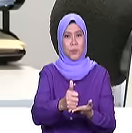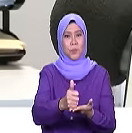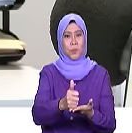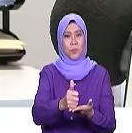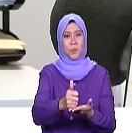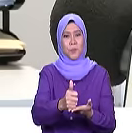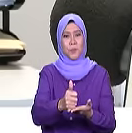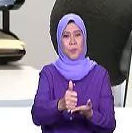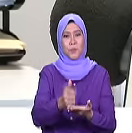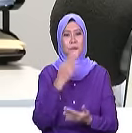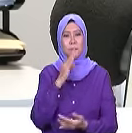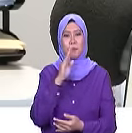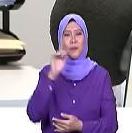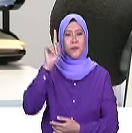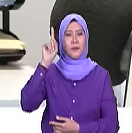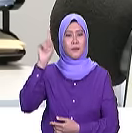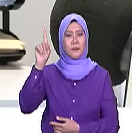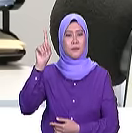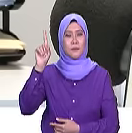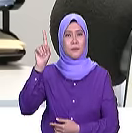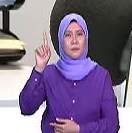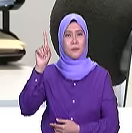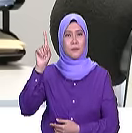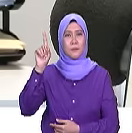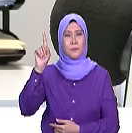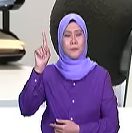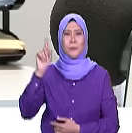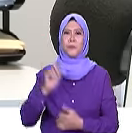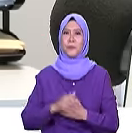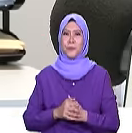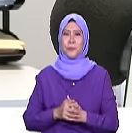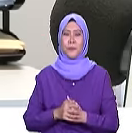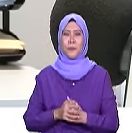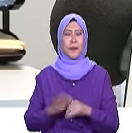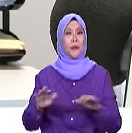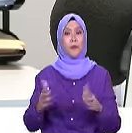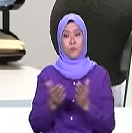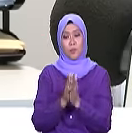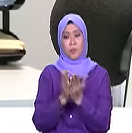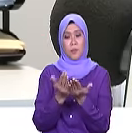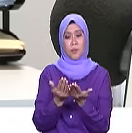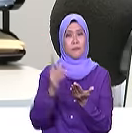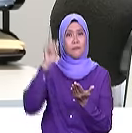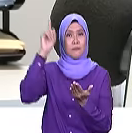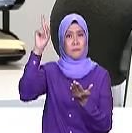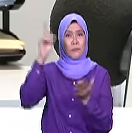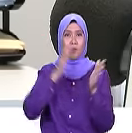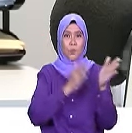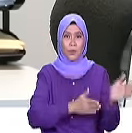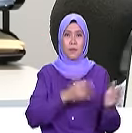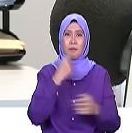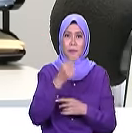tu lah. Dan alhamdulillah saya kira sebab kita ambil pendekatan apa yang Quran dan Sunnah sebut.